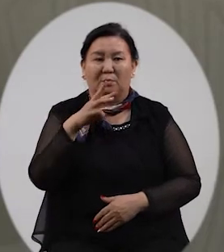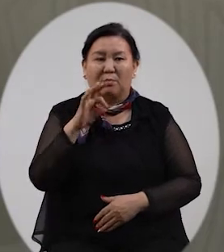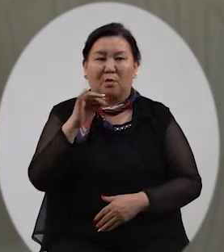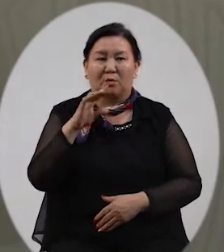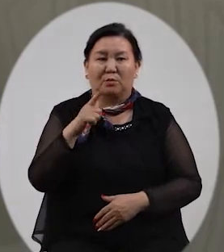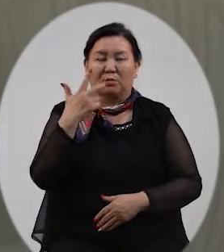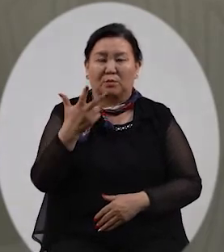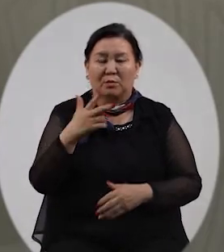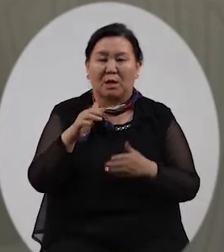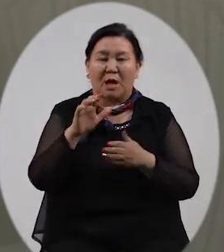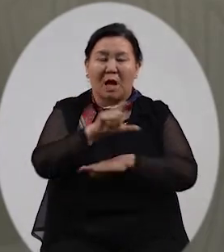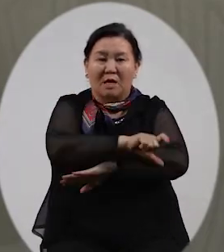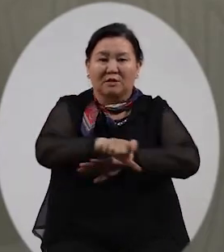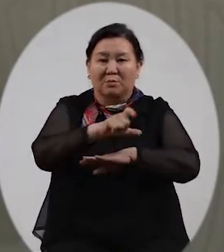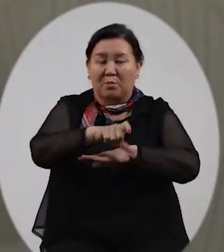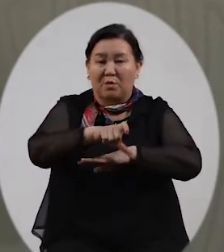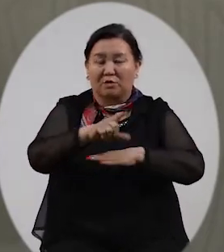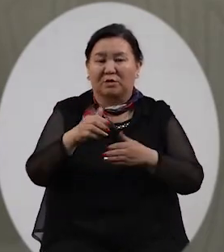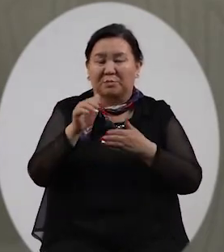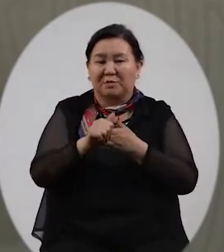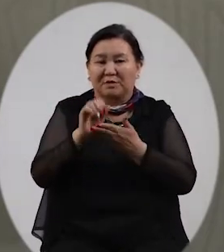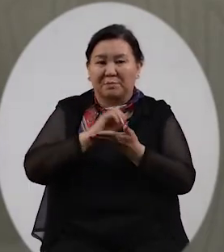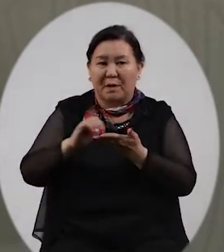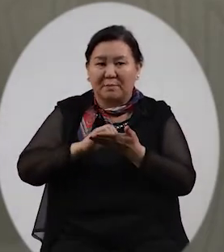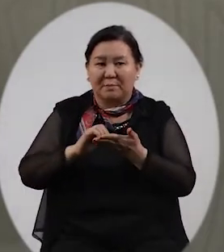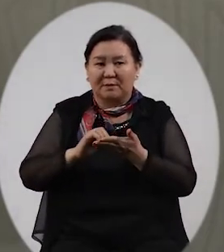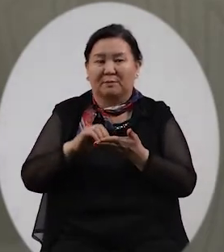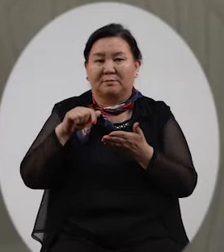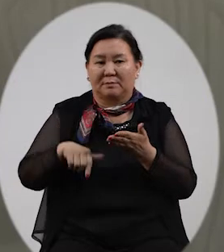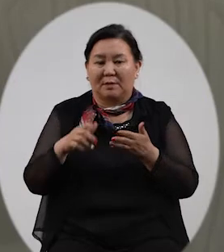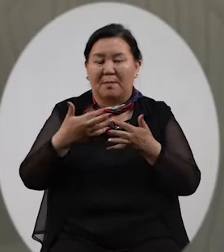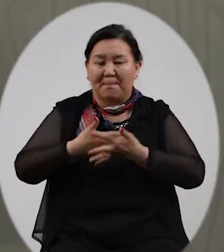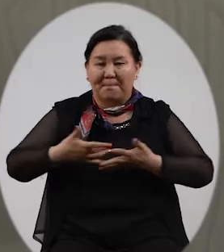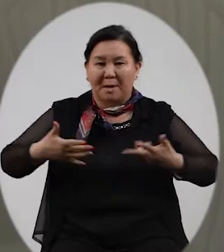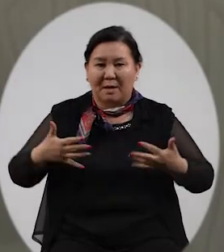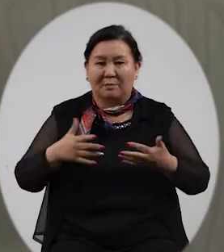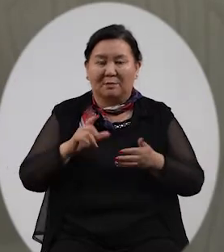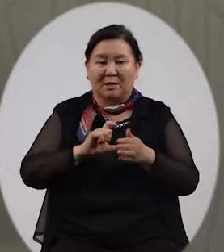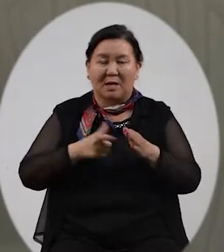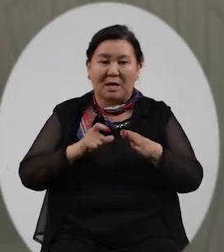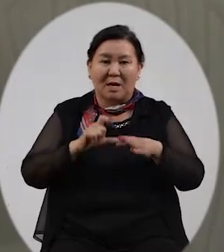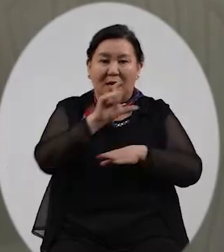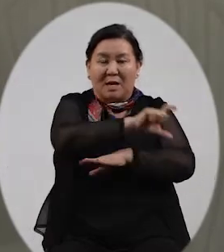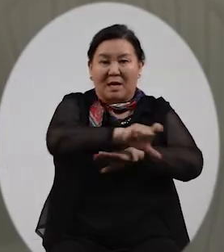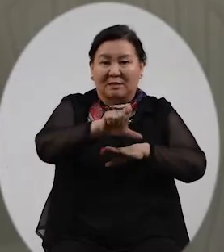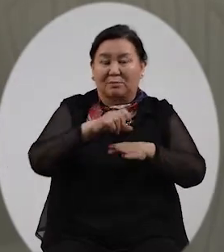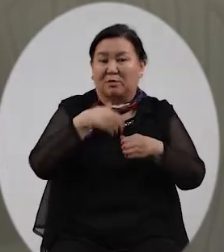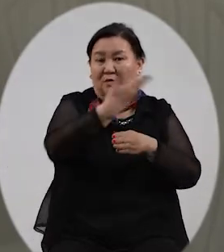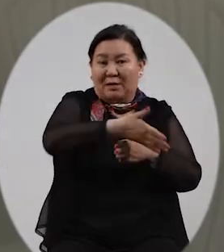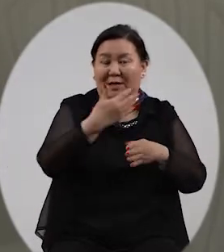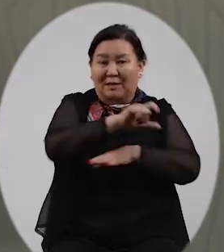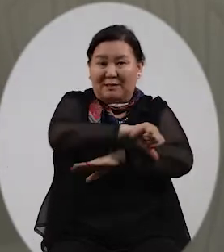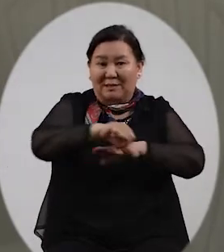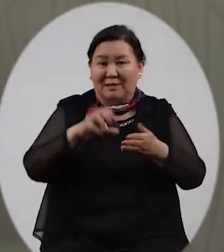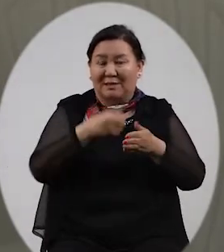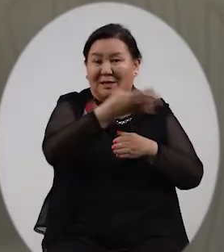болох экспортын бичиг баримт бүрдүүлэх талаарх энэхүү хичээлээр бол бид нар бараа бүтээгдэхүүнээ экспортод гаргахад ямар төрлийн бичиг